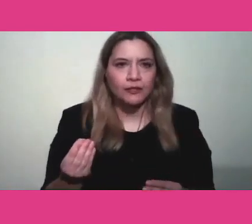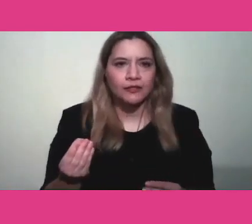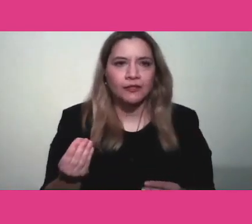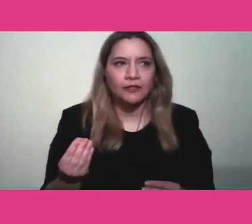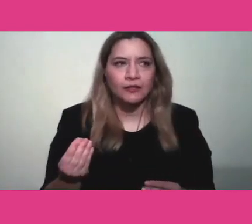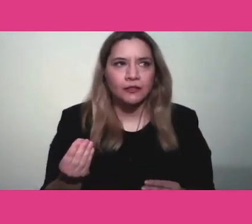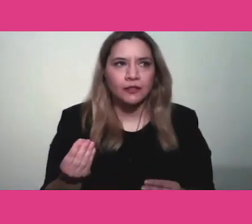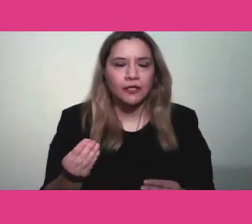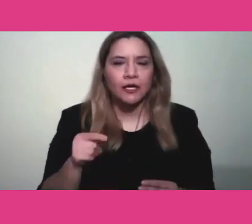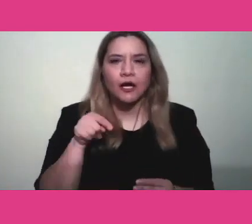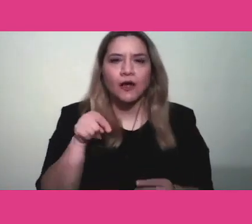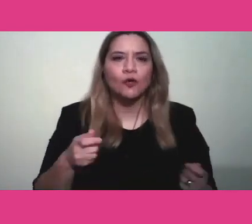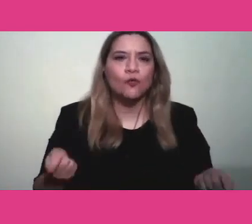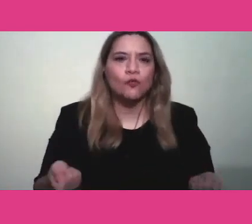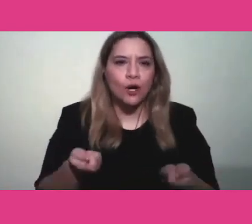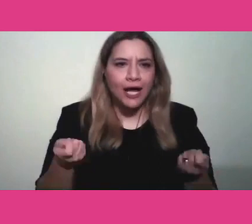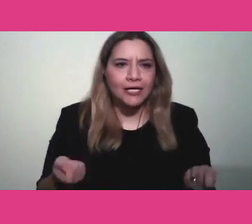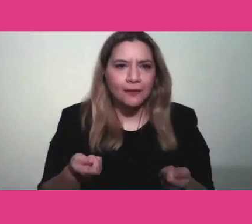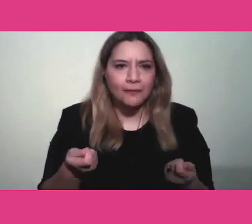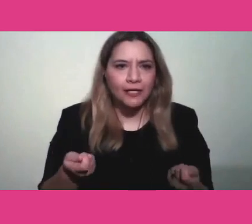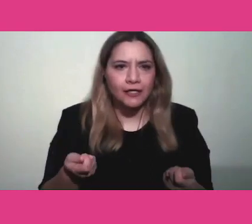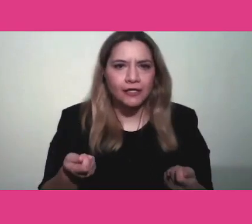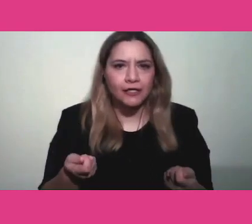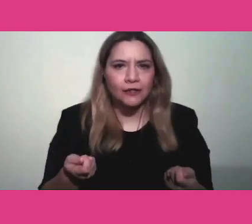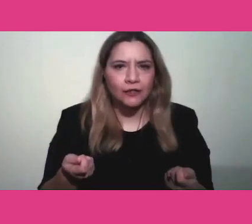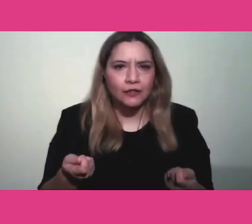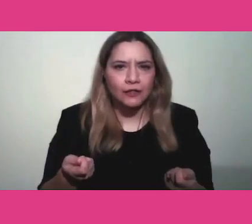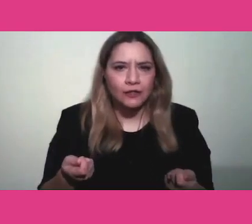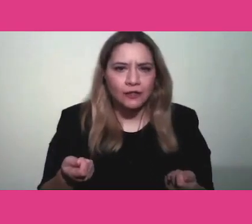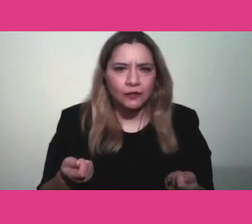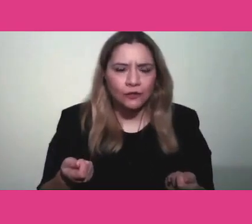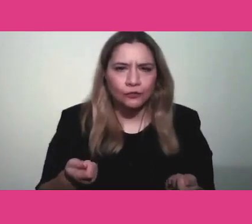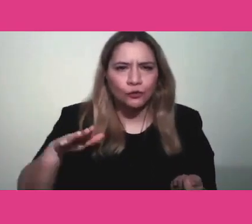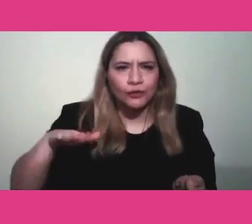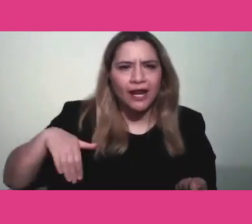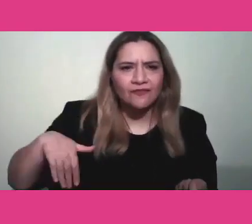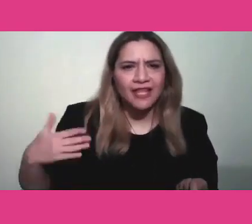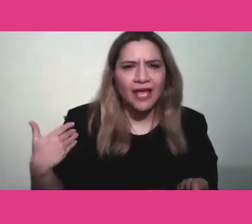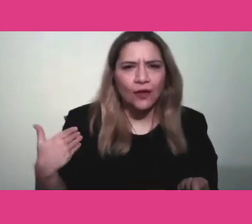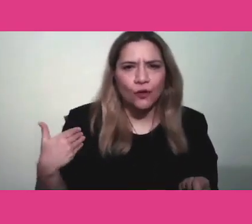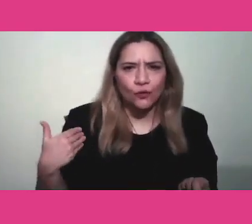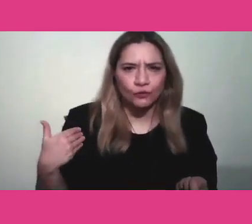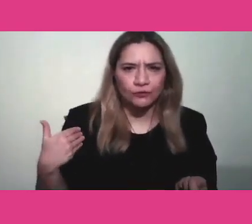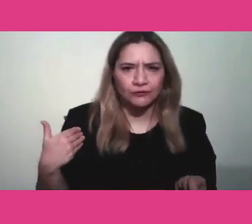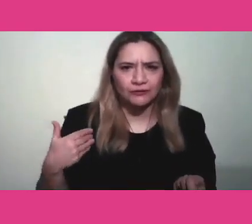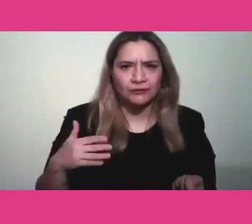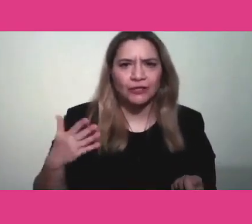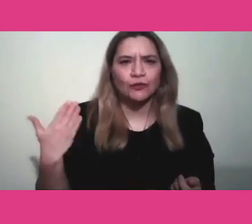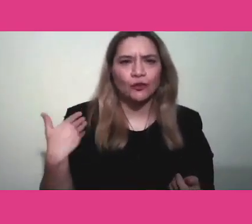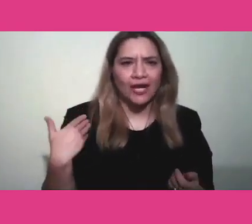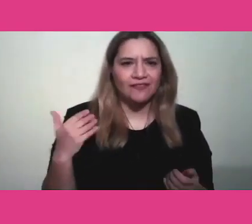που κάναμε πέρυσι το τελευταίο παιχνίδι